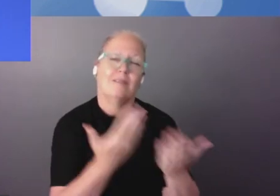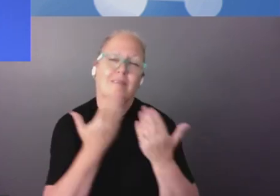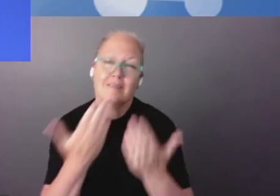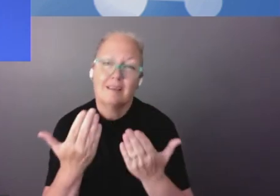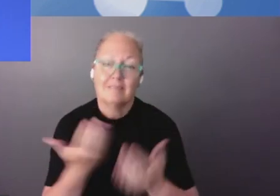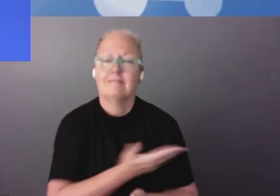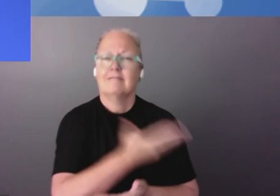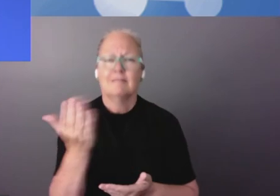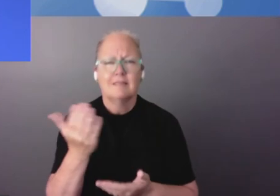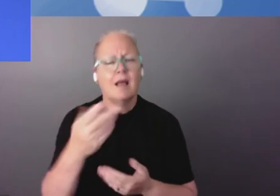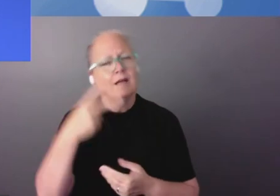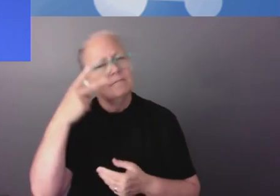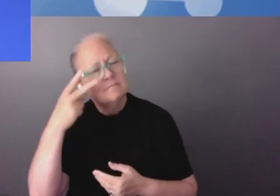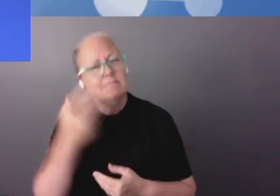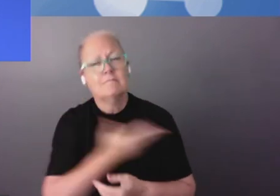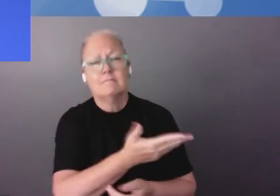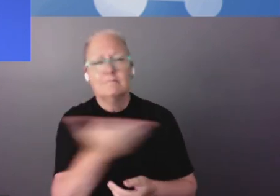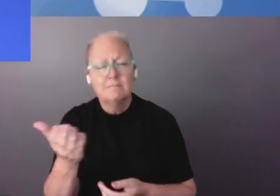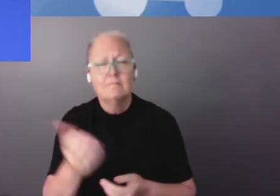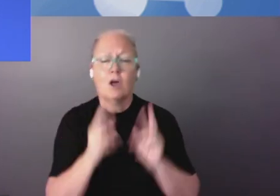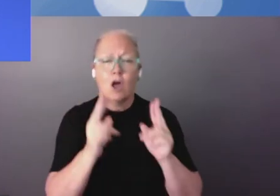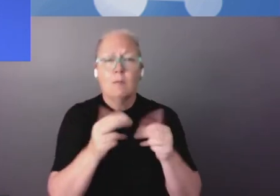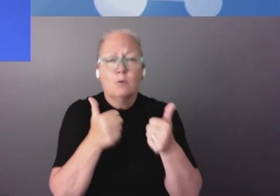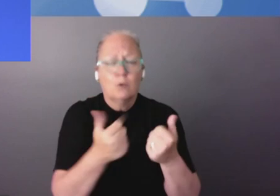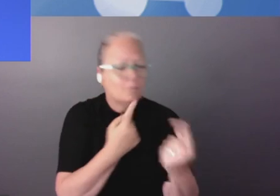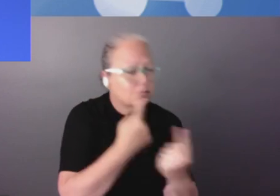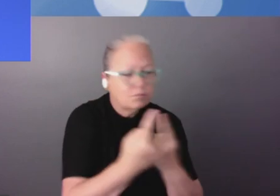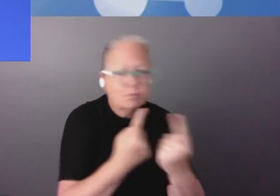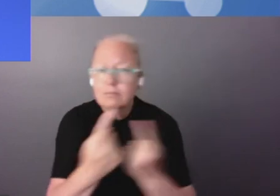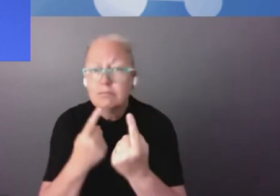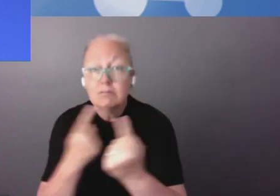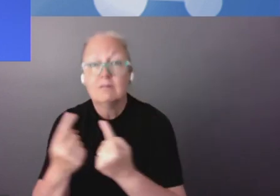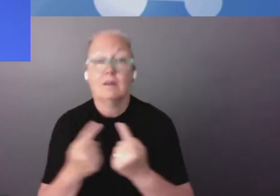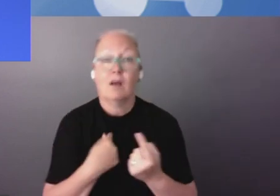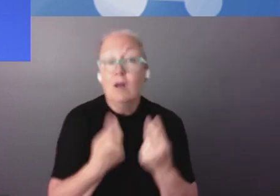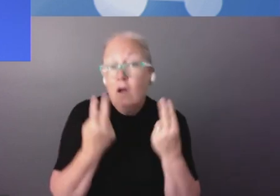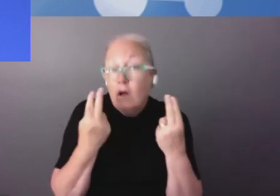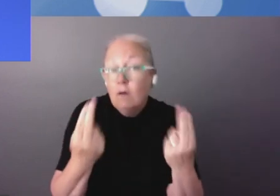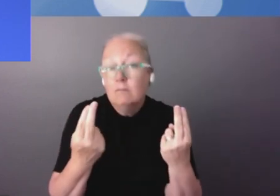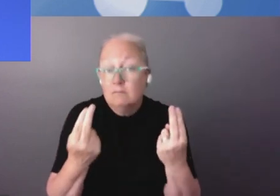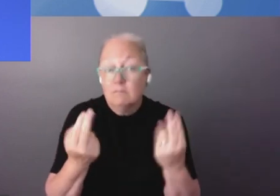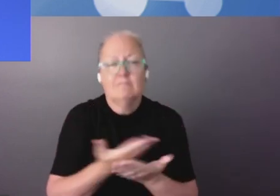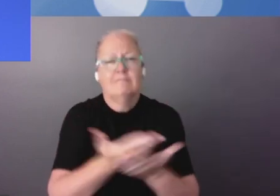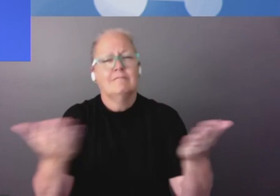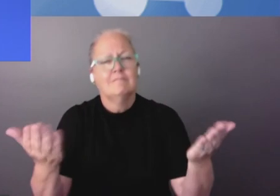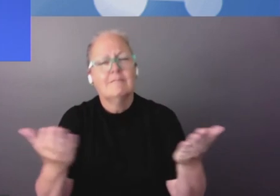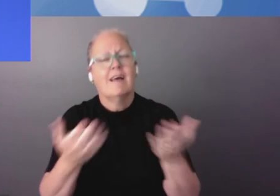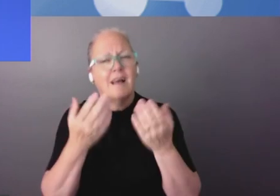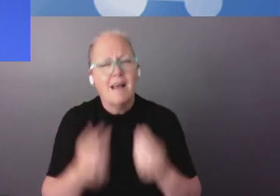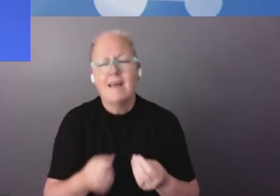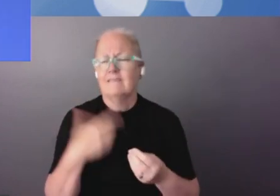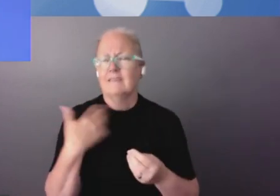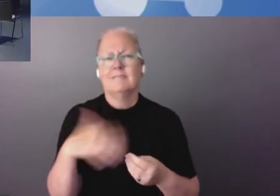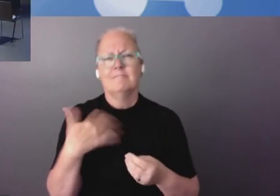i życzę wypracowania jak najwięcej konkretnych rozwiązań dla dobra całej ludzkości. Dziękuję